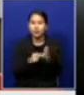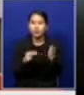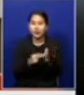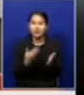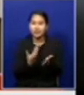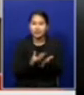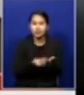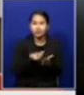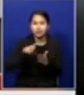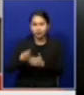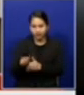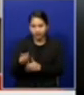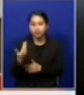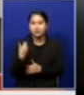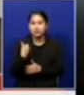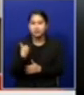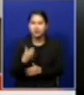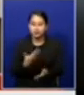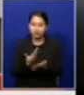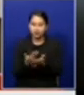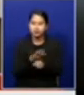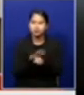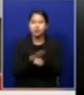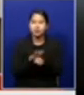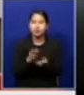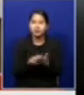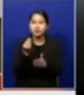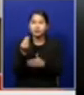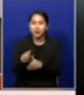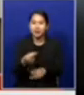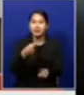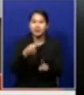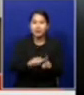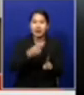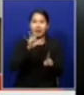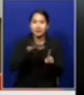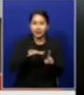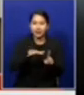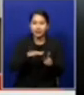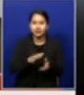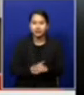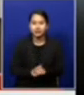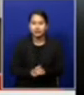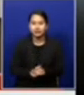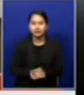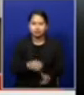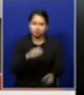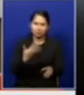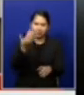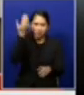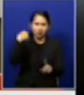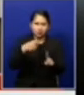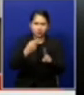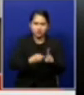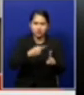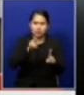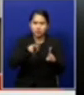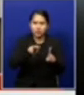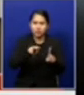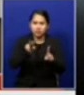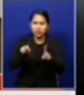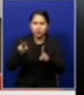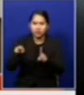ที่พอเพียงแล้วก็เพียงพอไอ้นี่เดือนละ 5,000 ตอนแรกจะให้ 2,000 เดือนละ 3,000 พรรคเพื่อไทยโดยทีมยุทธศ